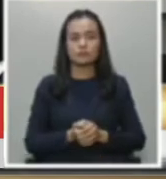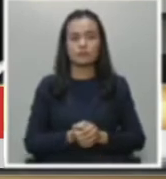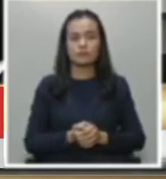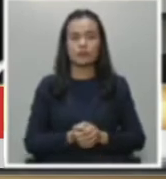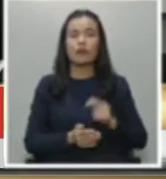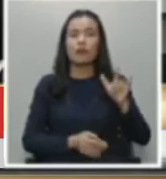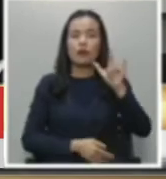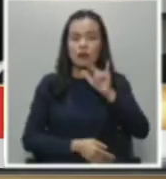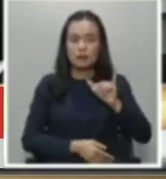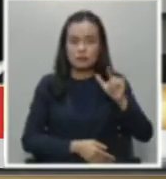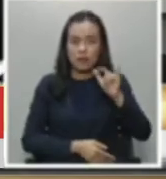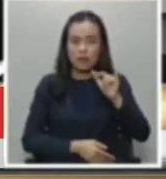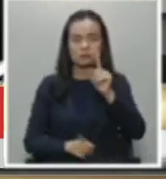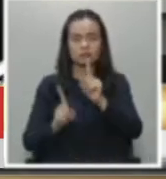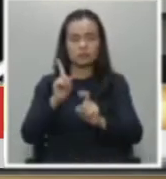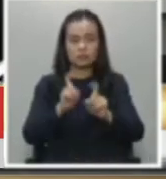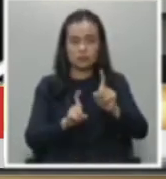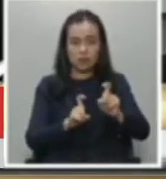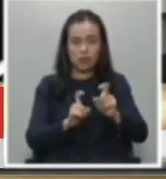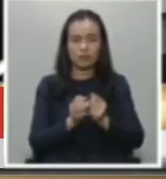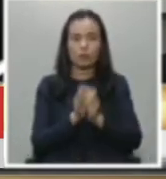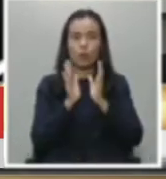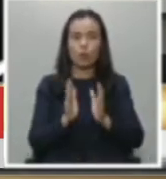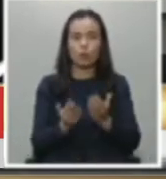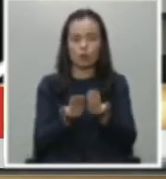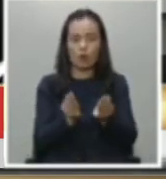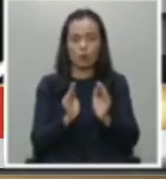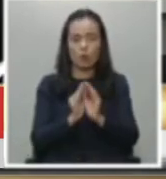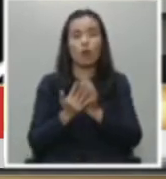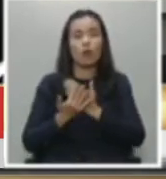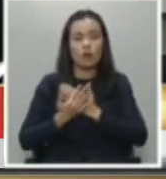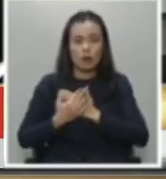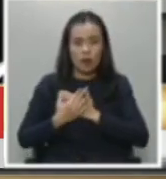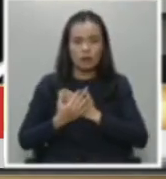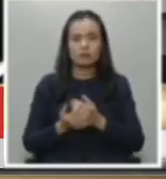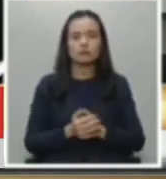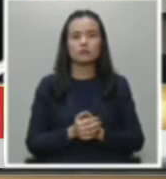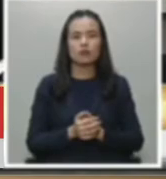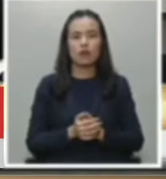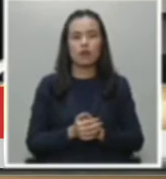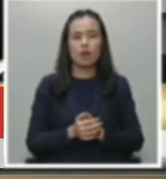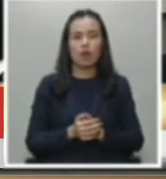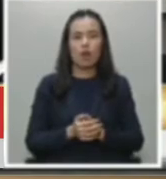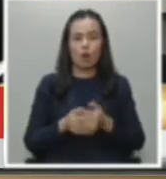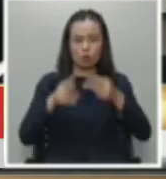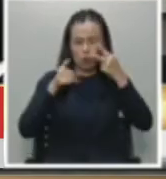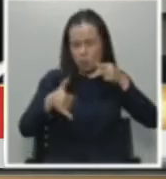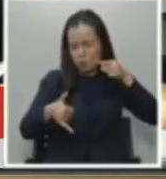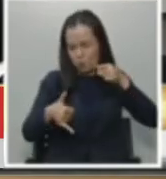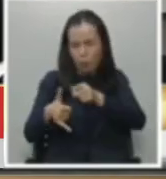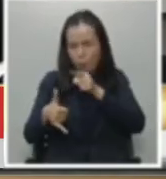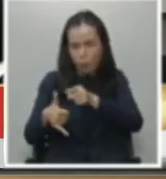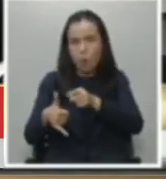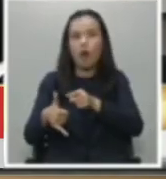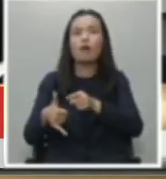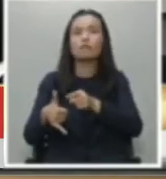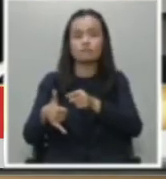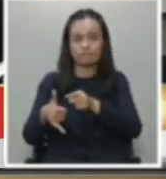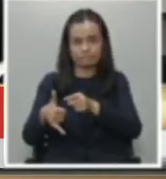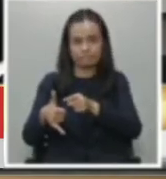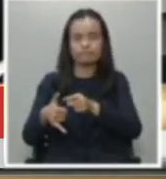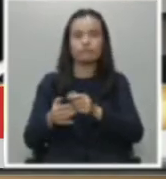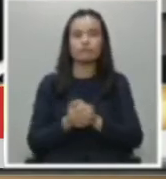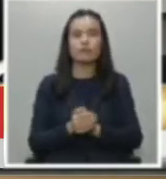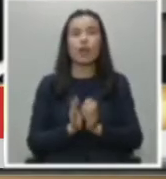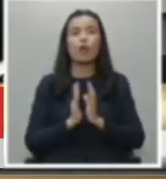ที่เสียชีวิตของคนรักในครอบครัวและขอประณามผู้ก่อการร้ายครั้งนี้อีกทั้ง